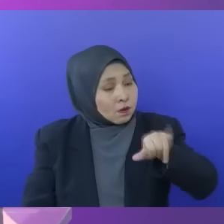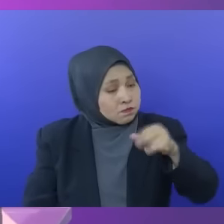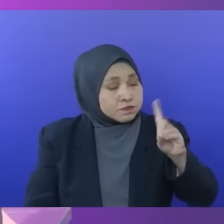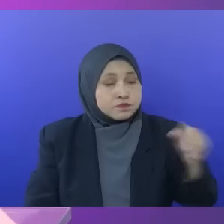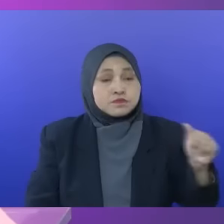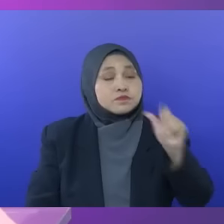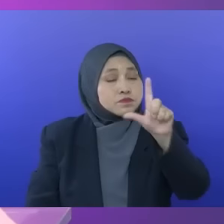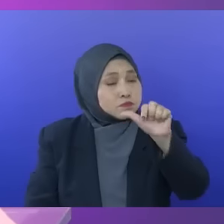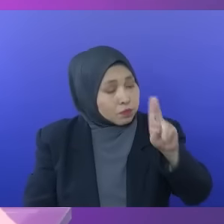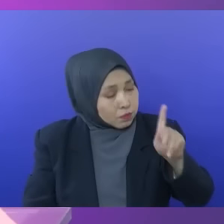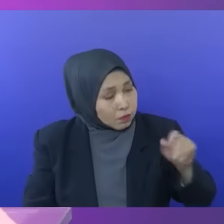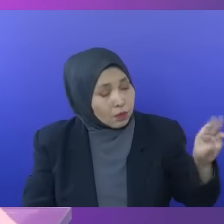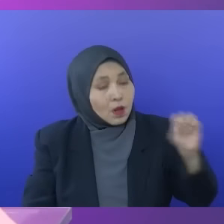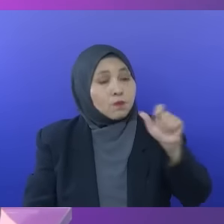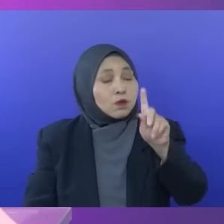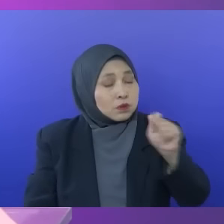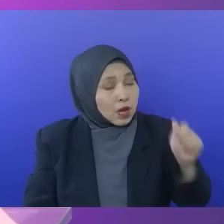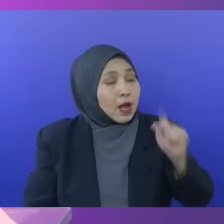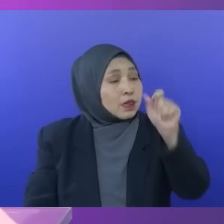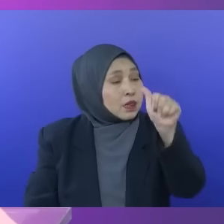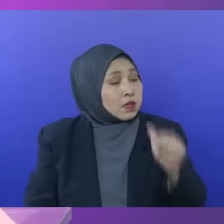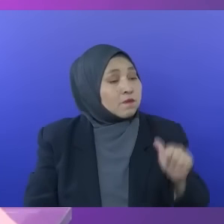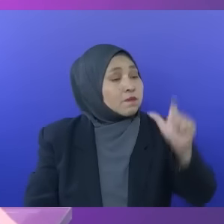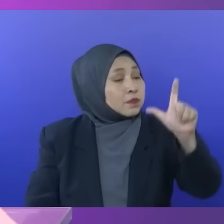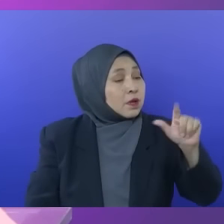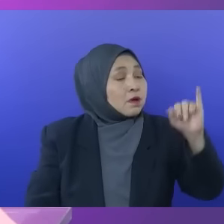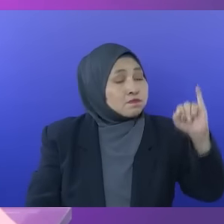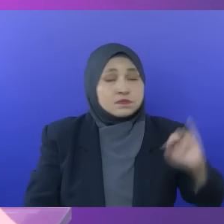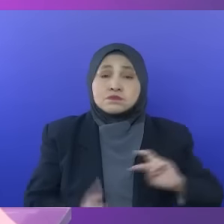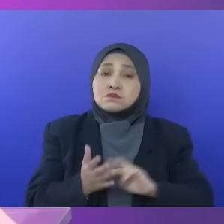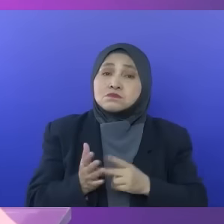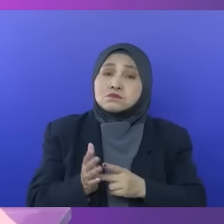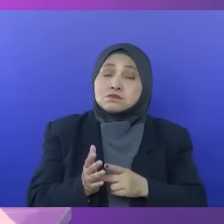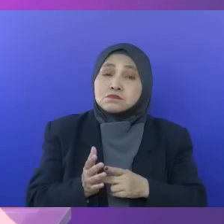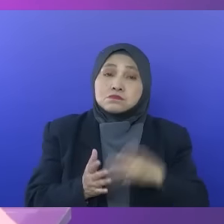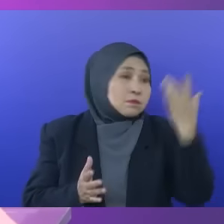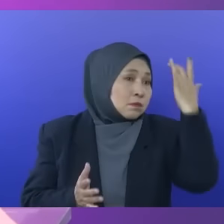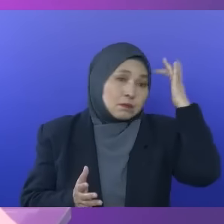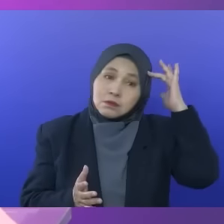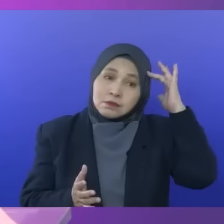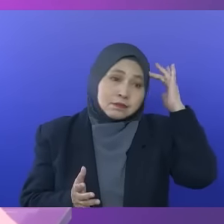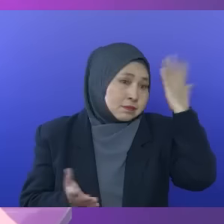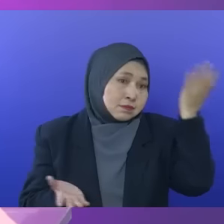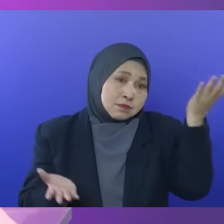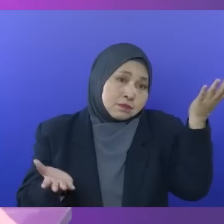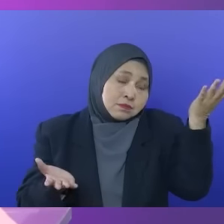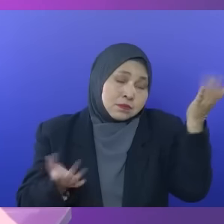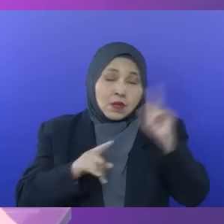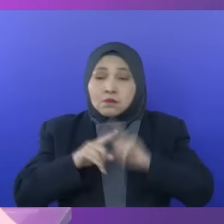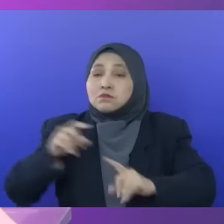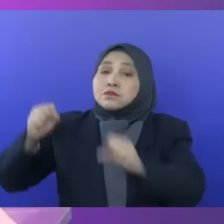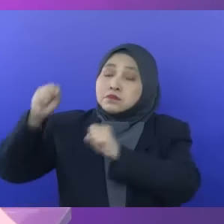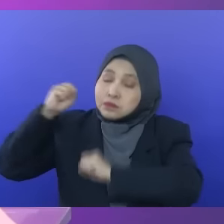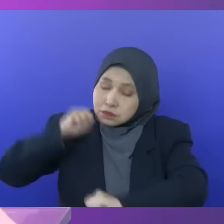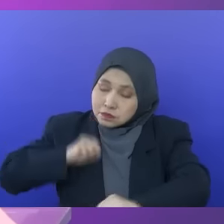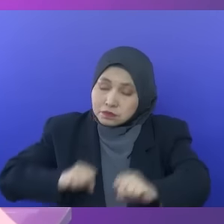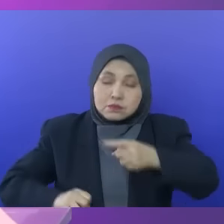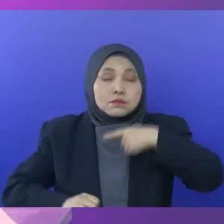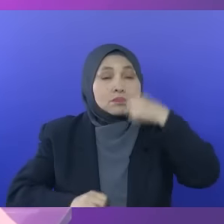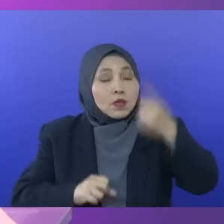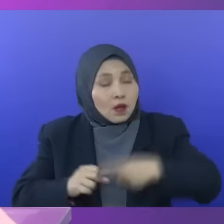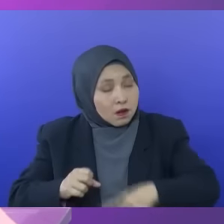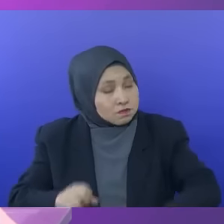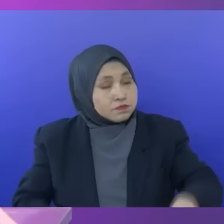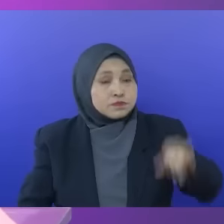Luqman Alif Lam Mim maksudnya tidak diketahui tetapi ia adalah sikap yang dinyatakan oleh Imam